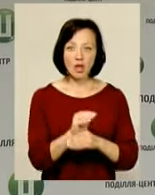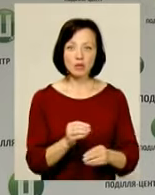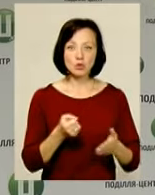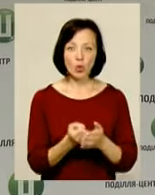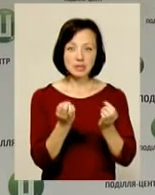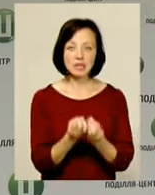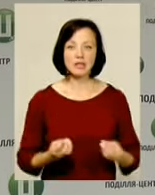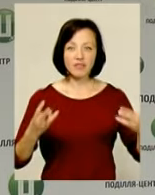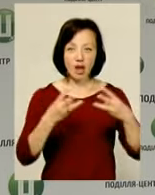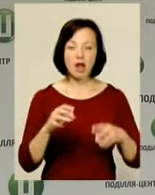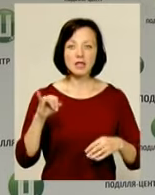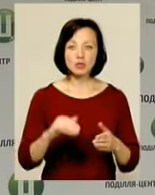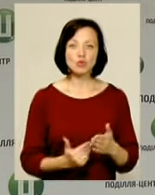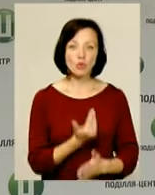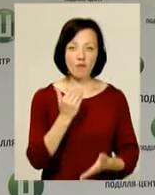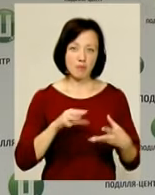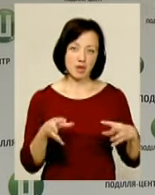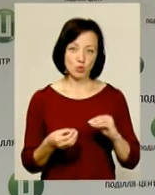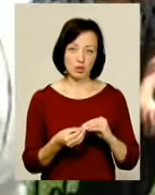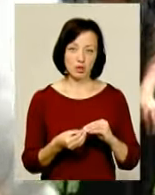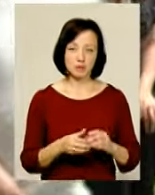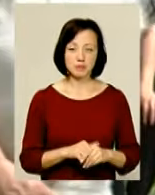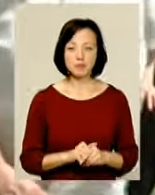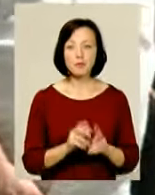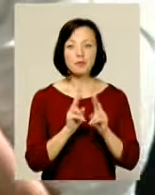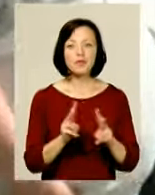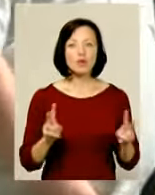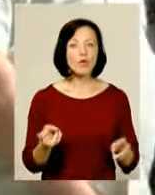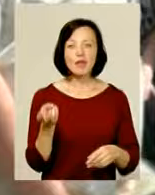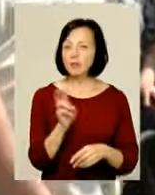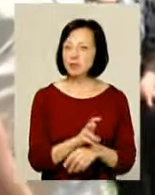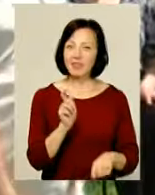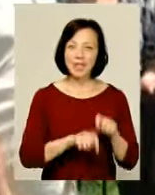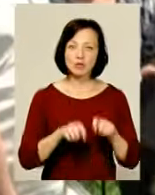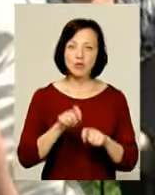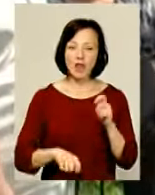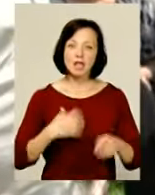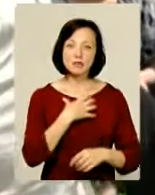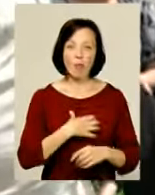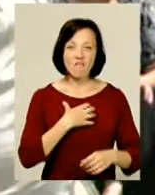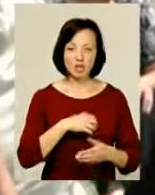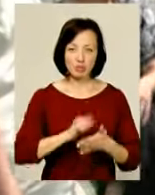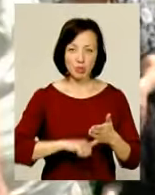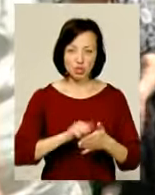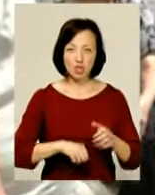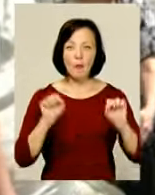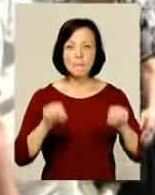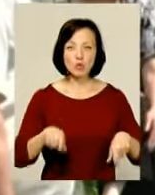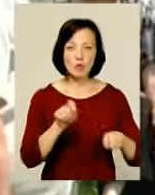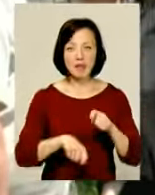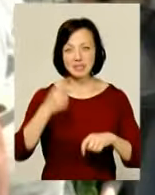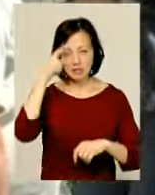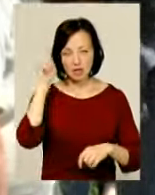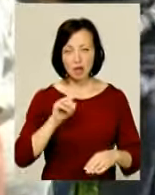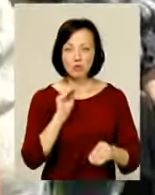сертифіката із новими його результатами. Ті, хто ж не з'явився на тестування з поважних причин, можуть перевірити свої знання